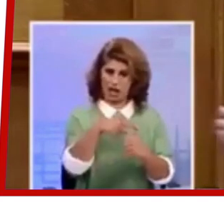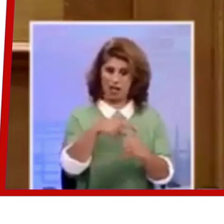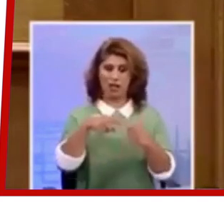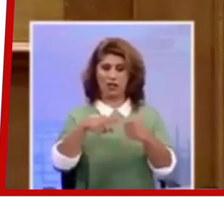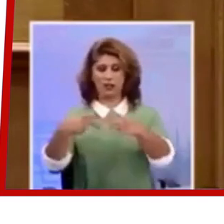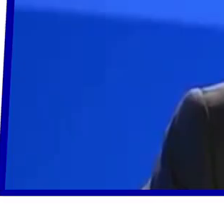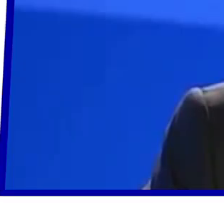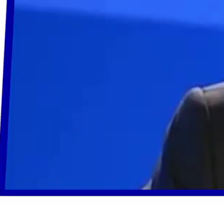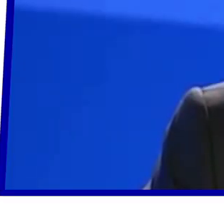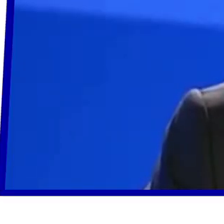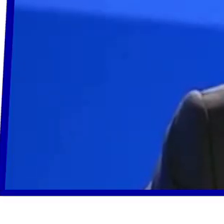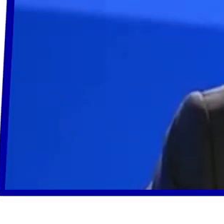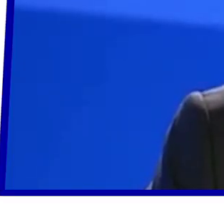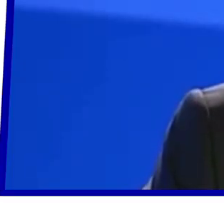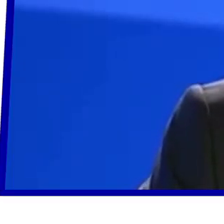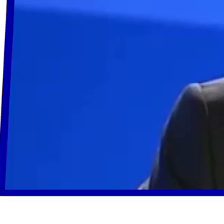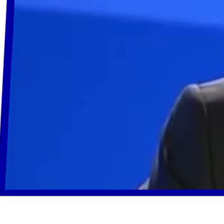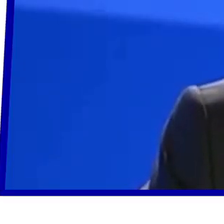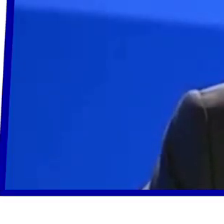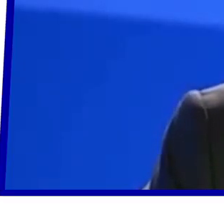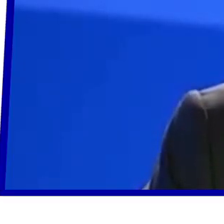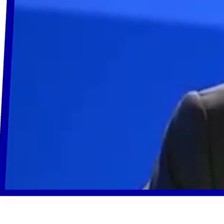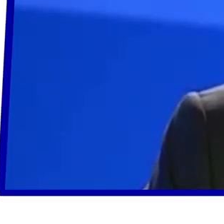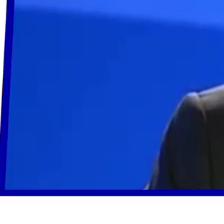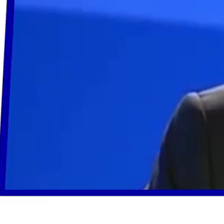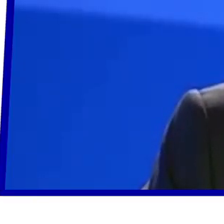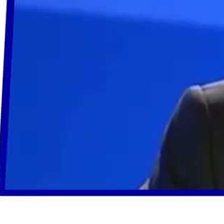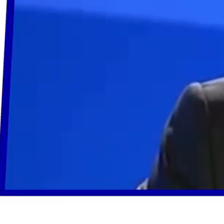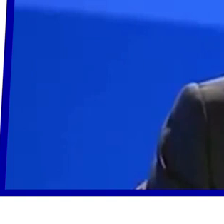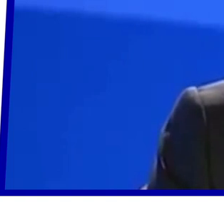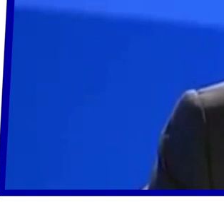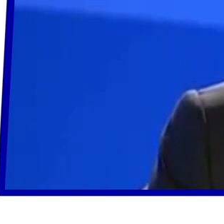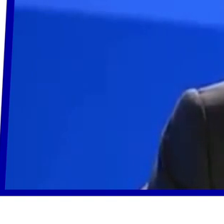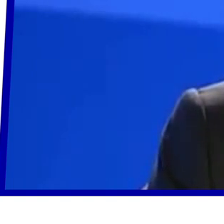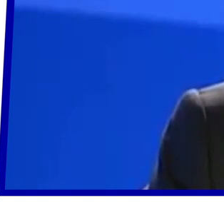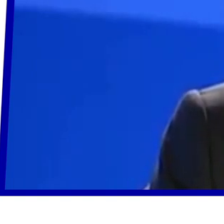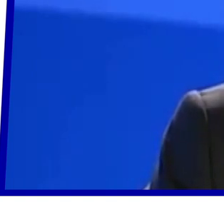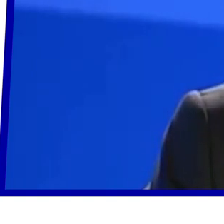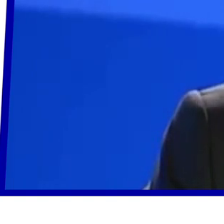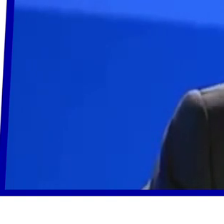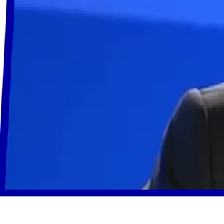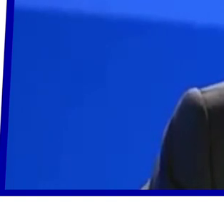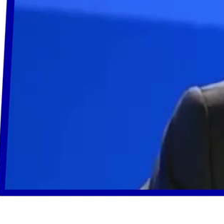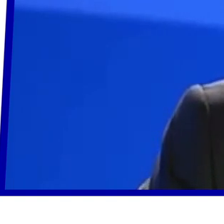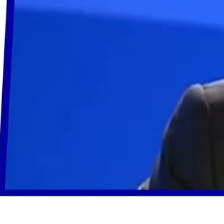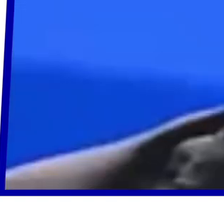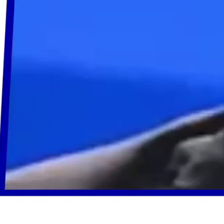κόμματα. Και επί δικών μας ημερών δεν πρόκειται να υπάρχει αριθμητικός περιορισμός